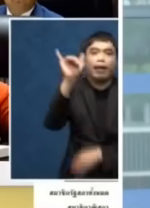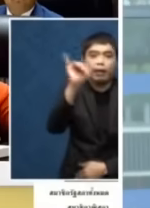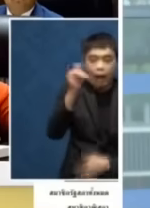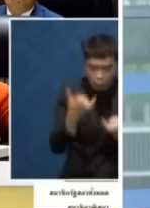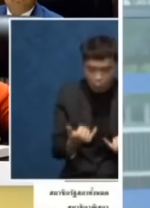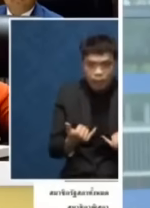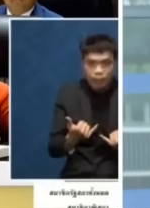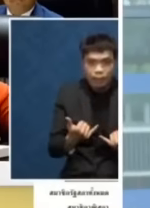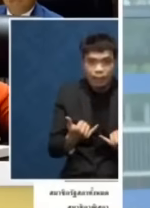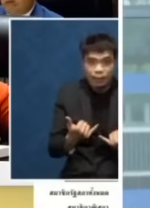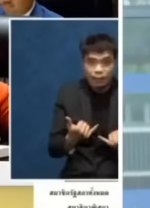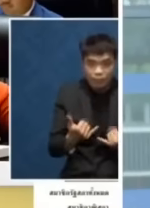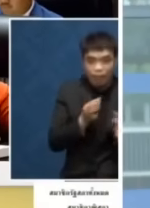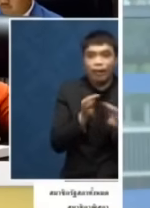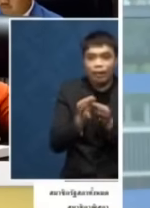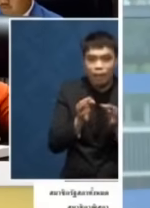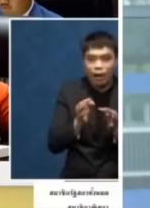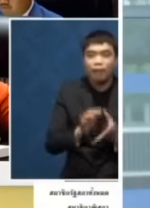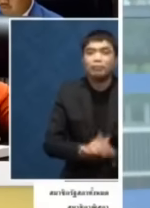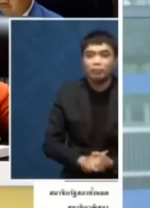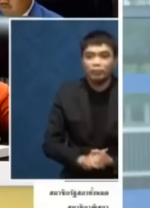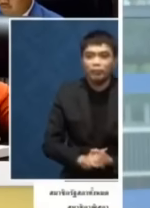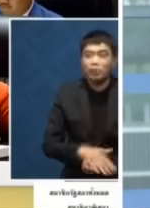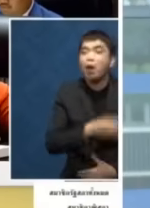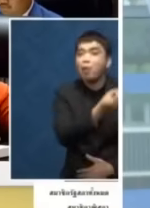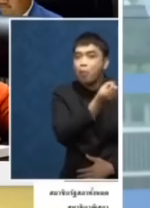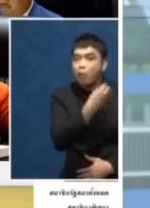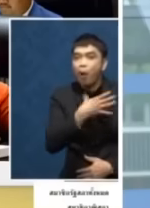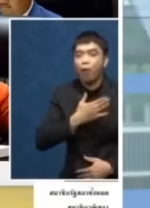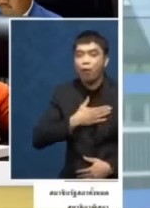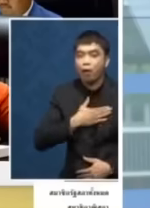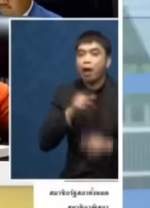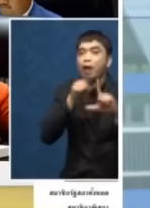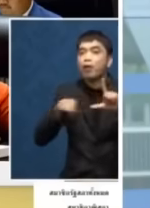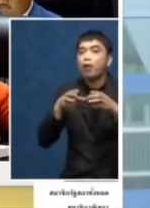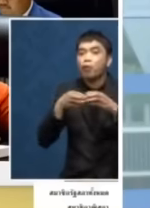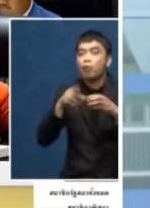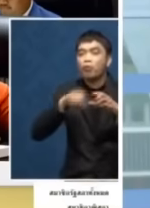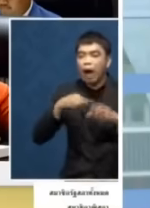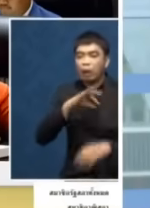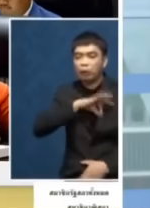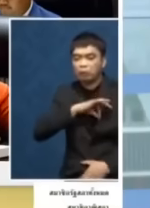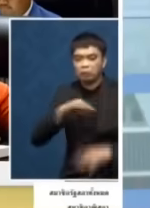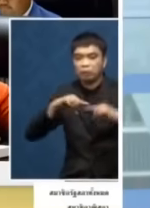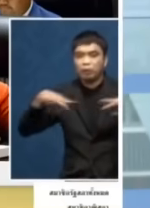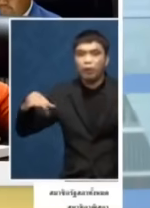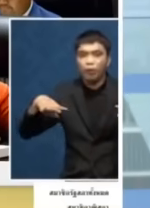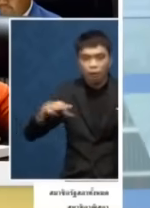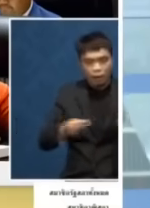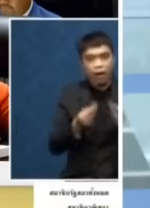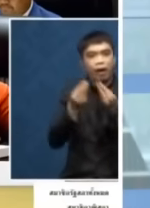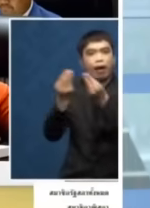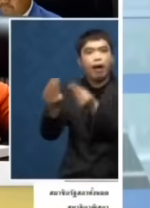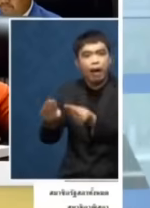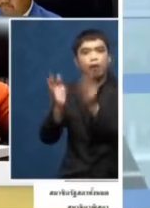ไม่รับไปแล้วทีนี้ฮะมันไปดุเด็ดเผ็ดมันคุณวิโรจน์คุณวิโรจน์ลุกขึ้นมาบอกขอใช้สิทธิ์เพราะว่ามีสมาชิกอภิปราย